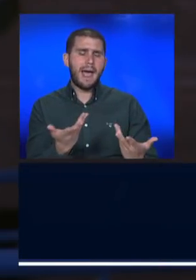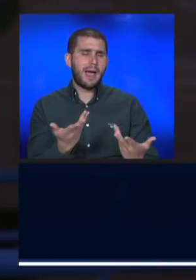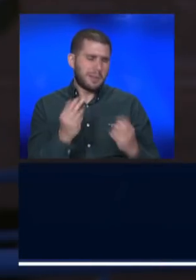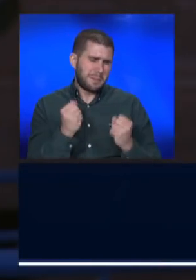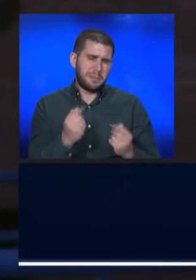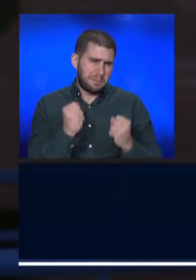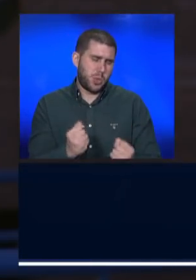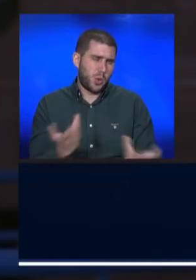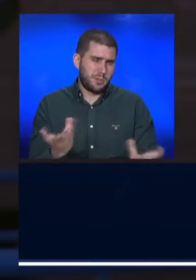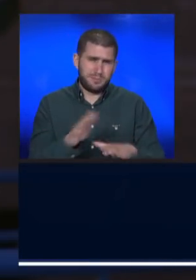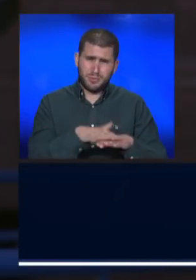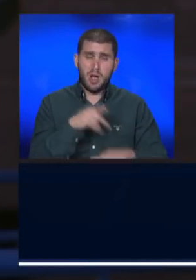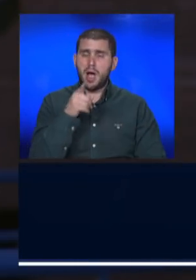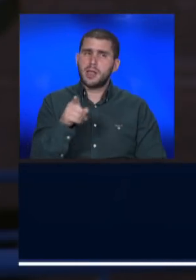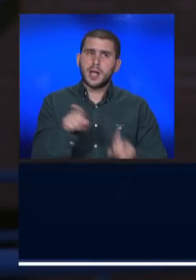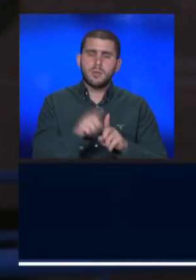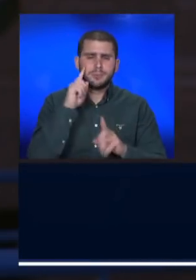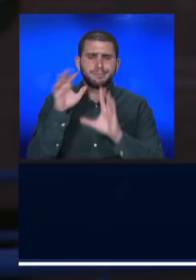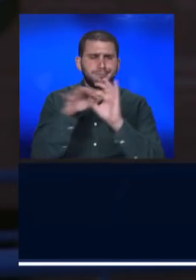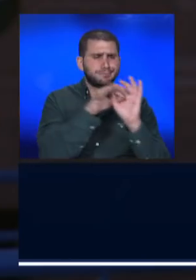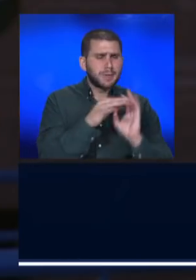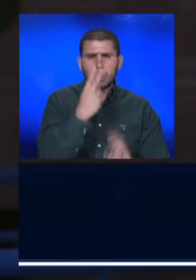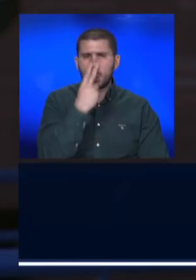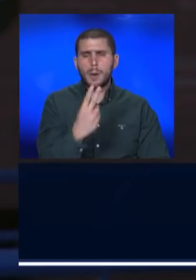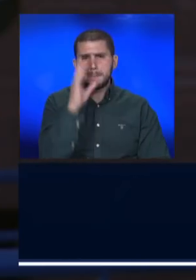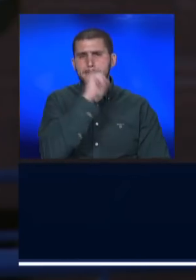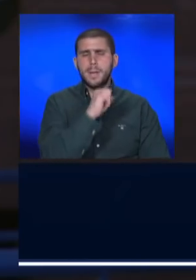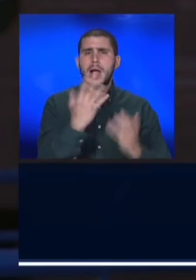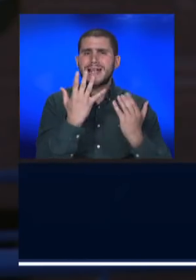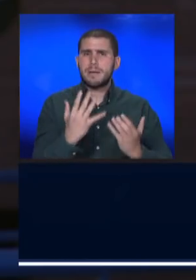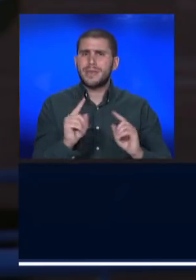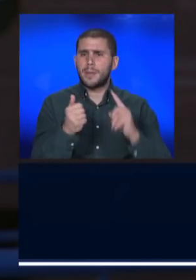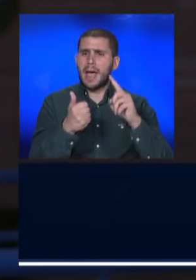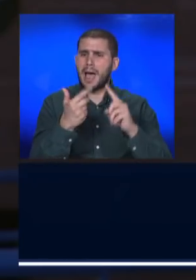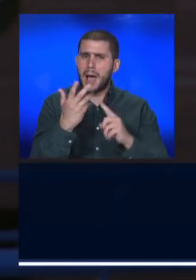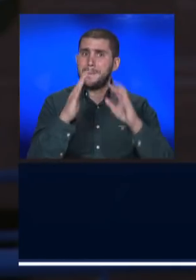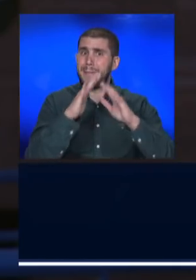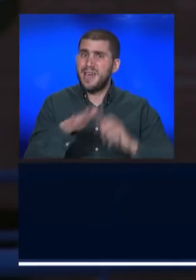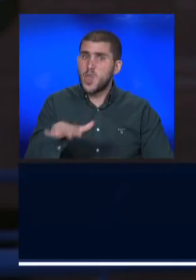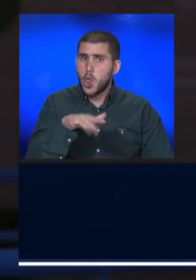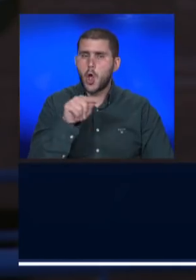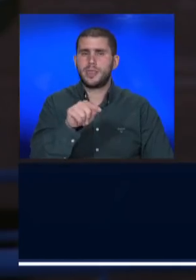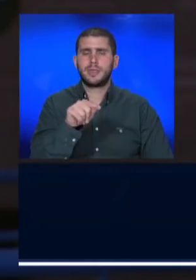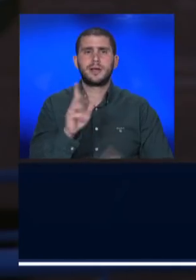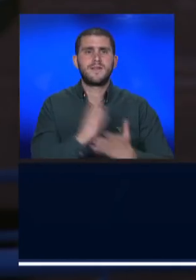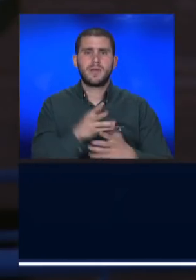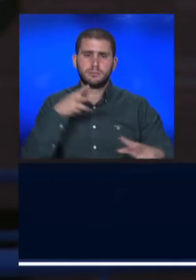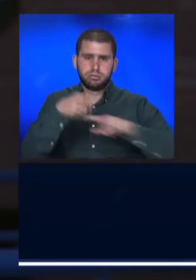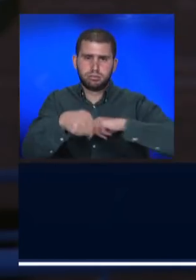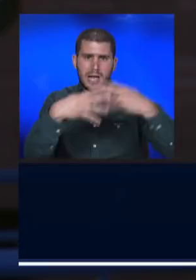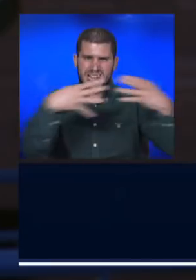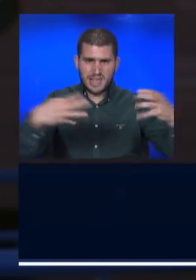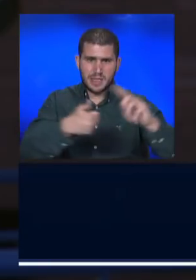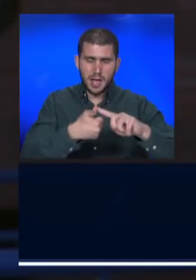אתה מחבר את האירועים, אתה רואה כזאת כמות של אירועים. בזירה הלבנונית, חיתוך גדר, הפלה של